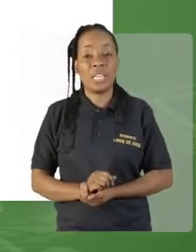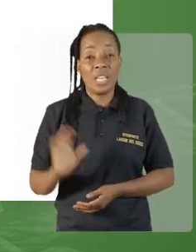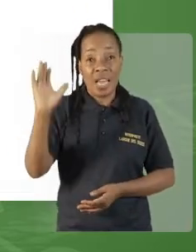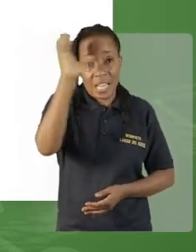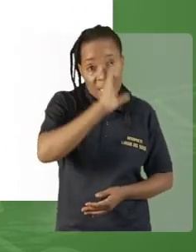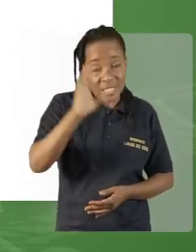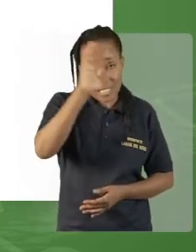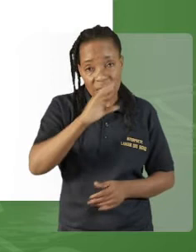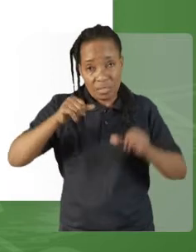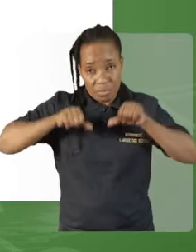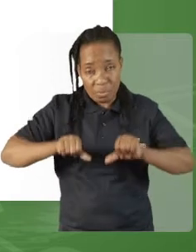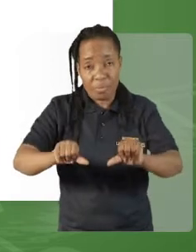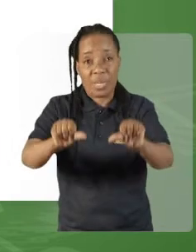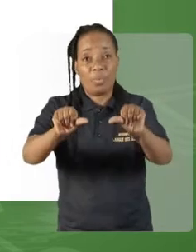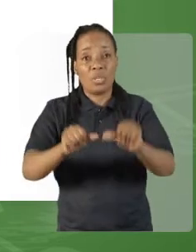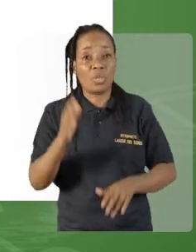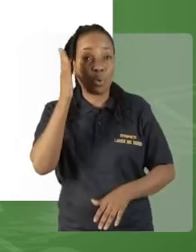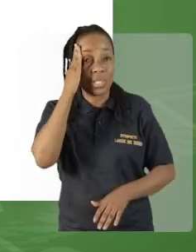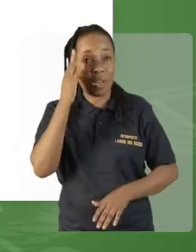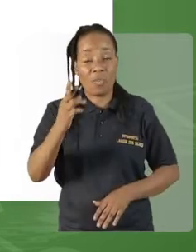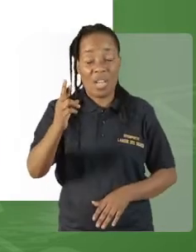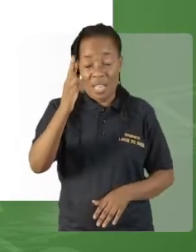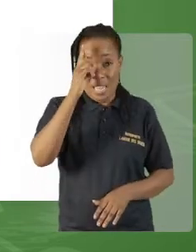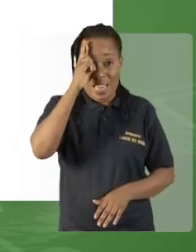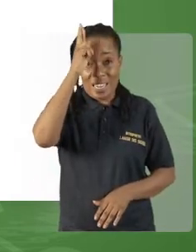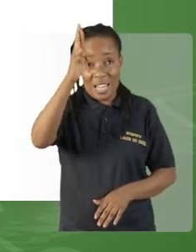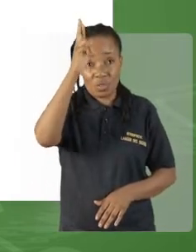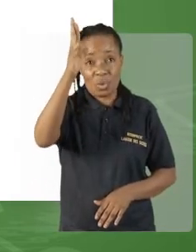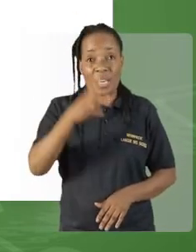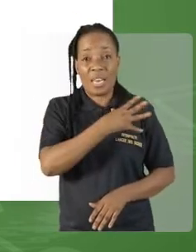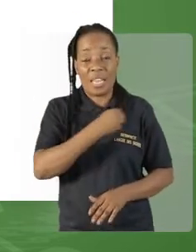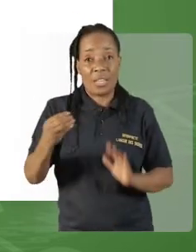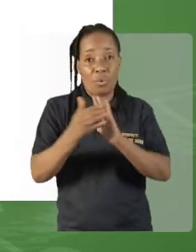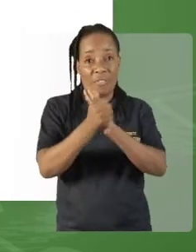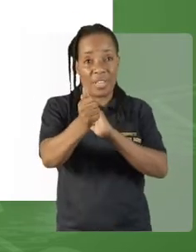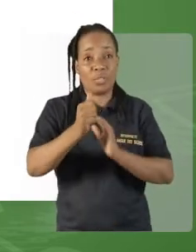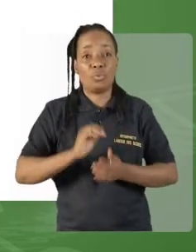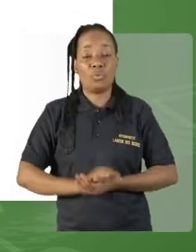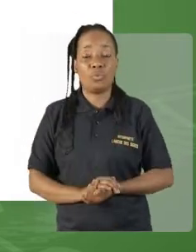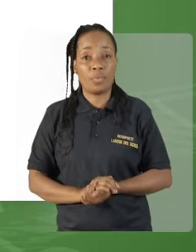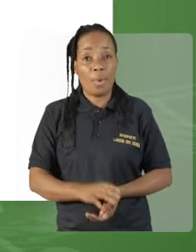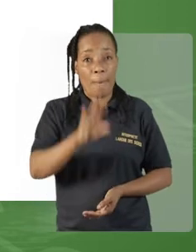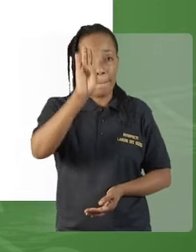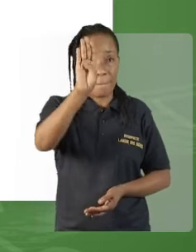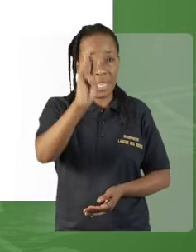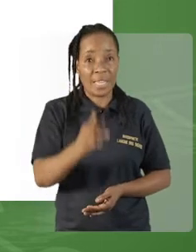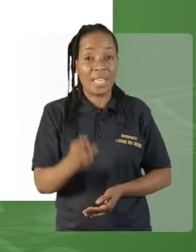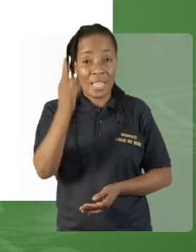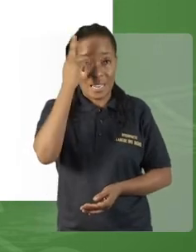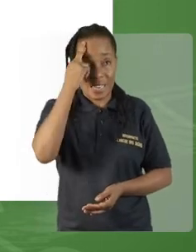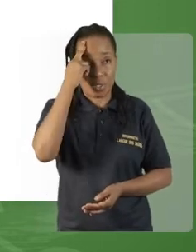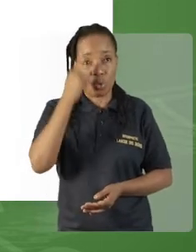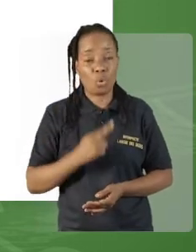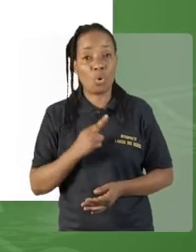quête perpétuelle de savoir rationnel et de vertu. En B, la raison, une faculté